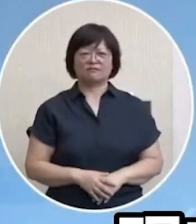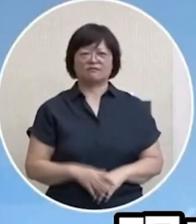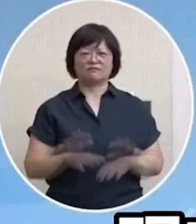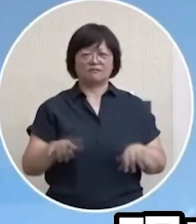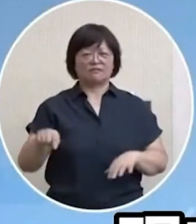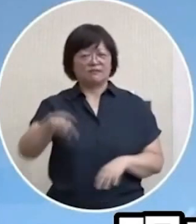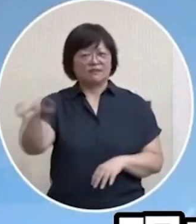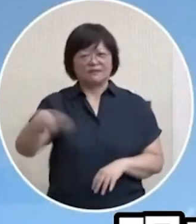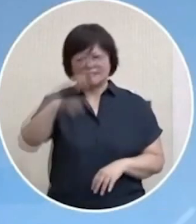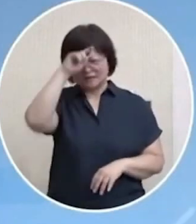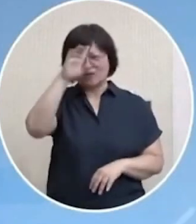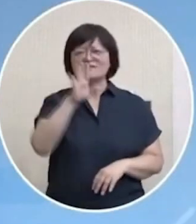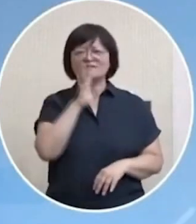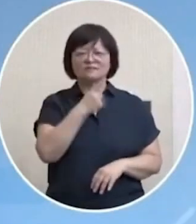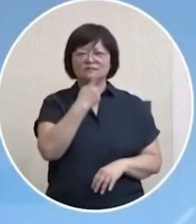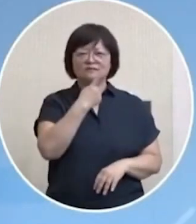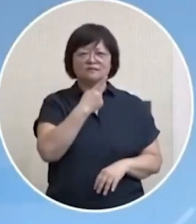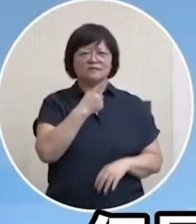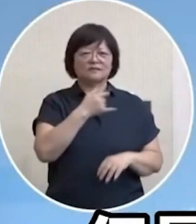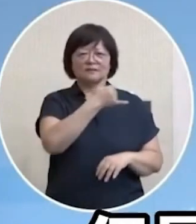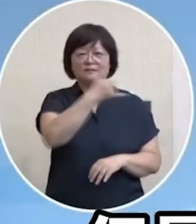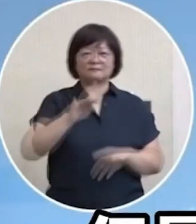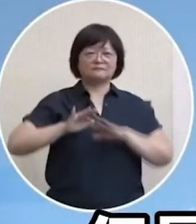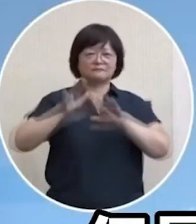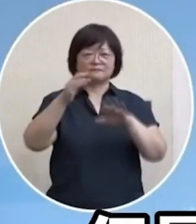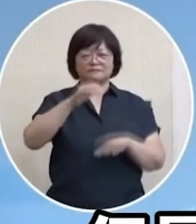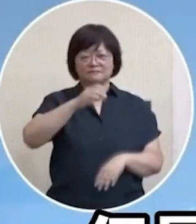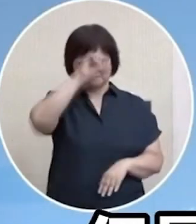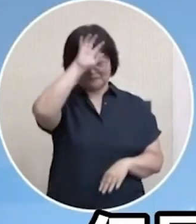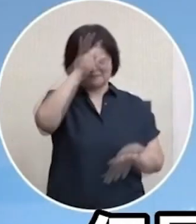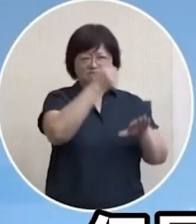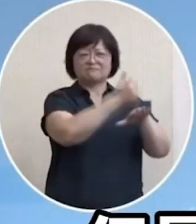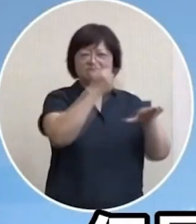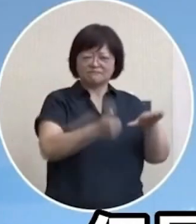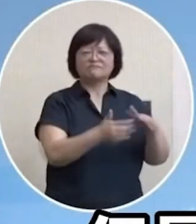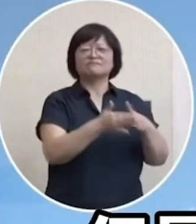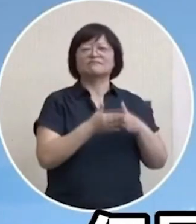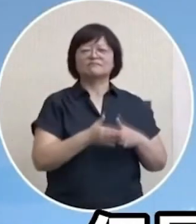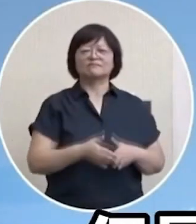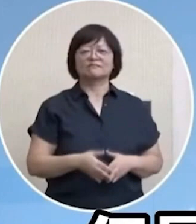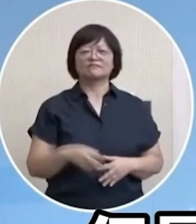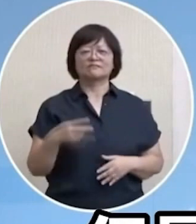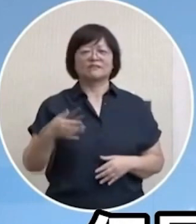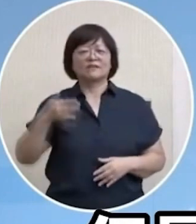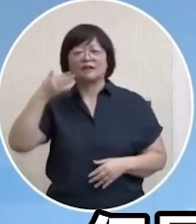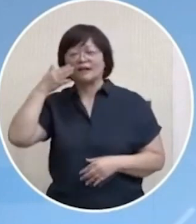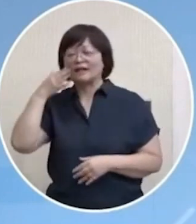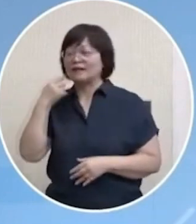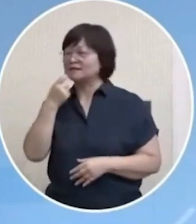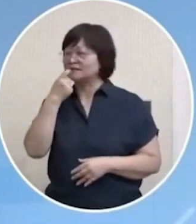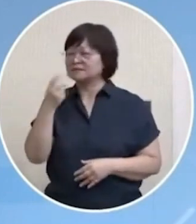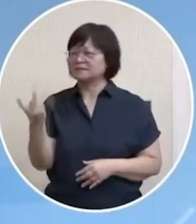下架民进党，但是在野蓝白两党的候选人